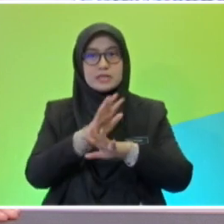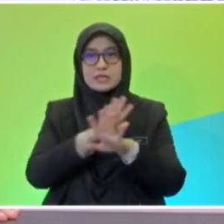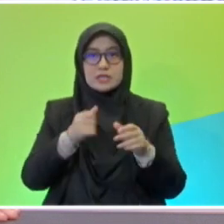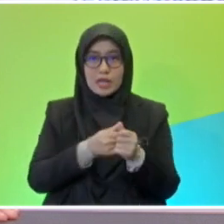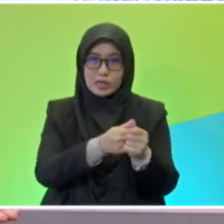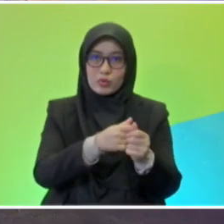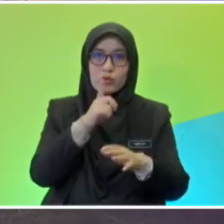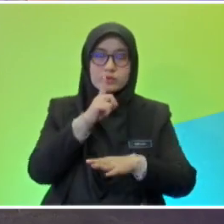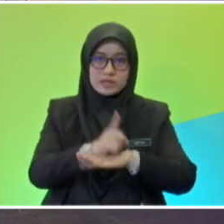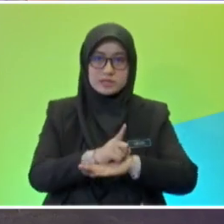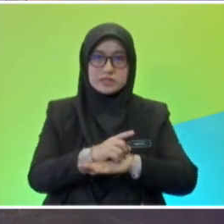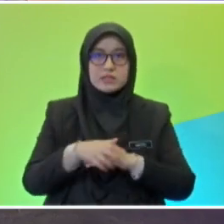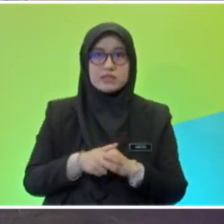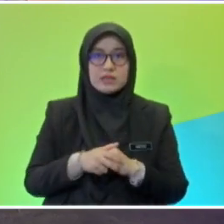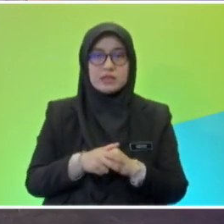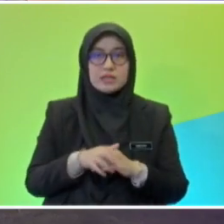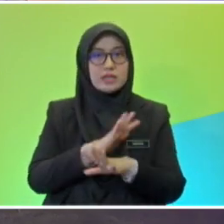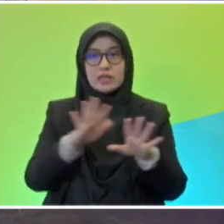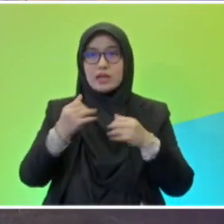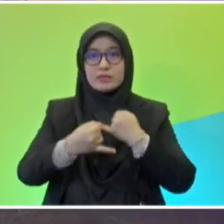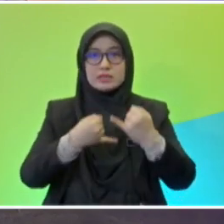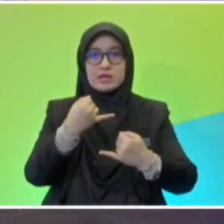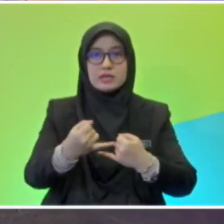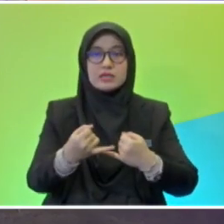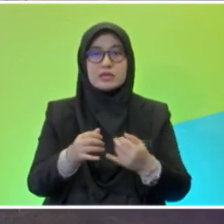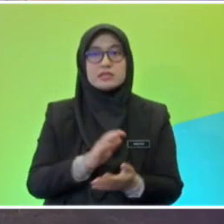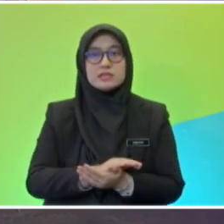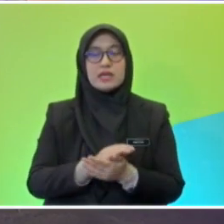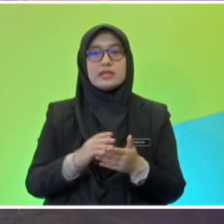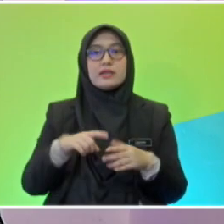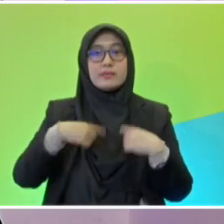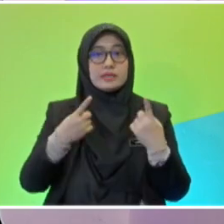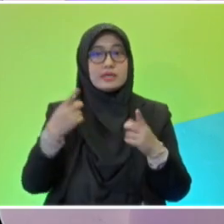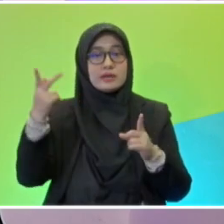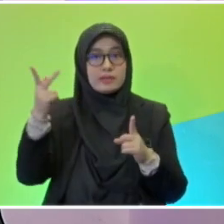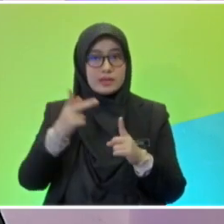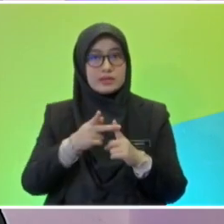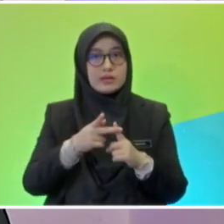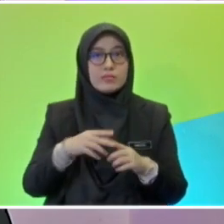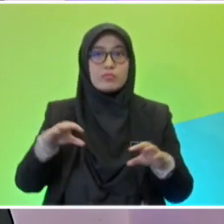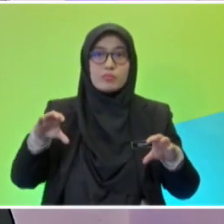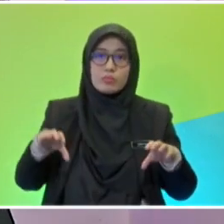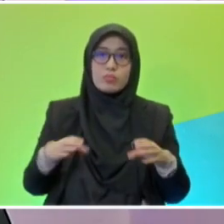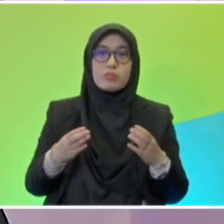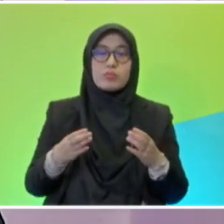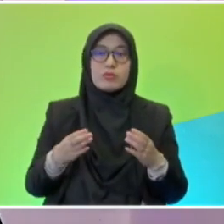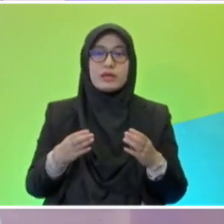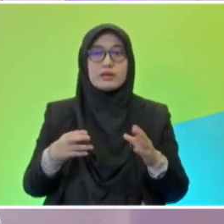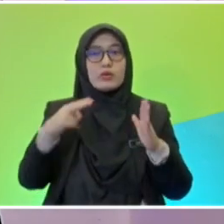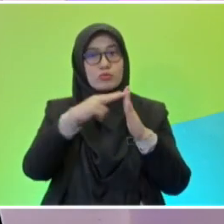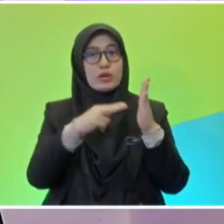kemudian kita pergi kepada menggunakan sistem perundangan ajak mengundang Bapak pergi